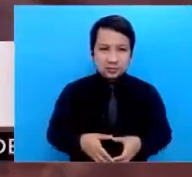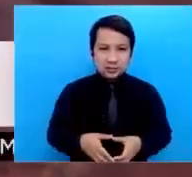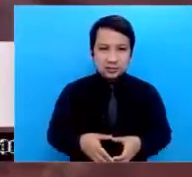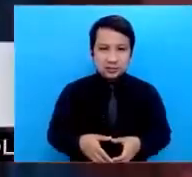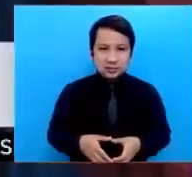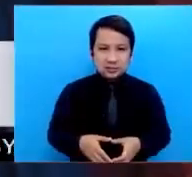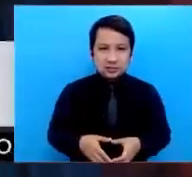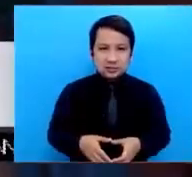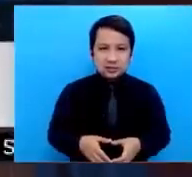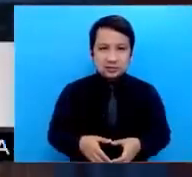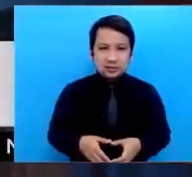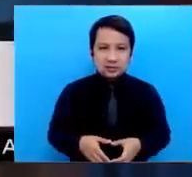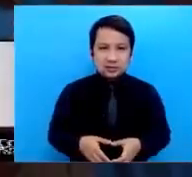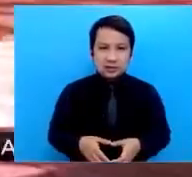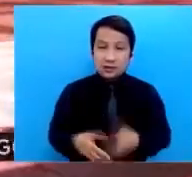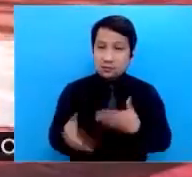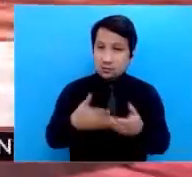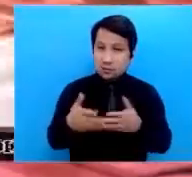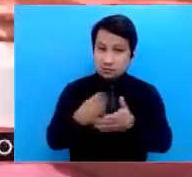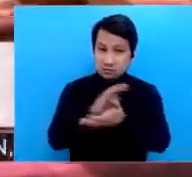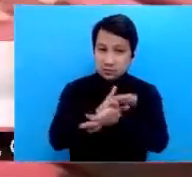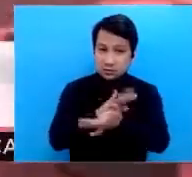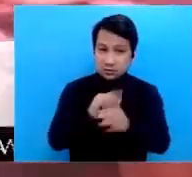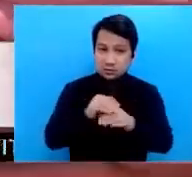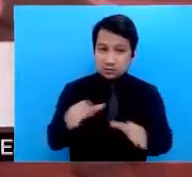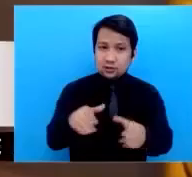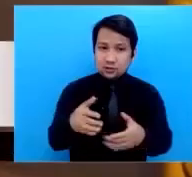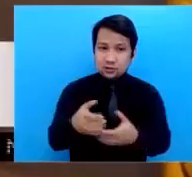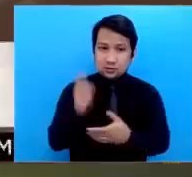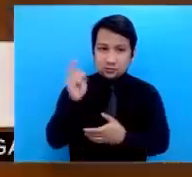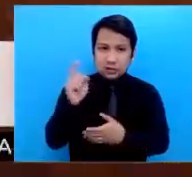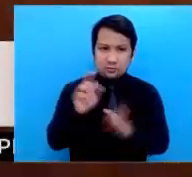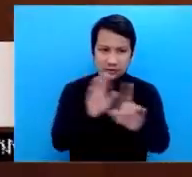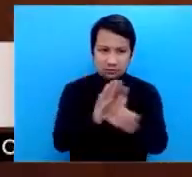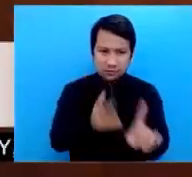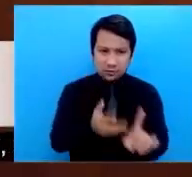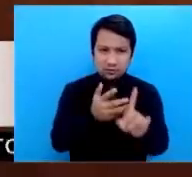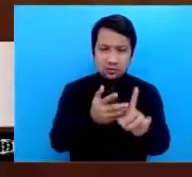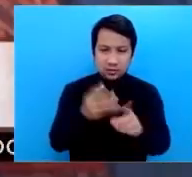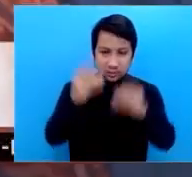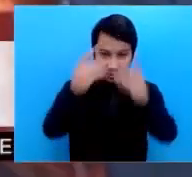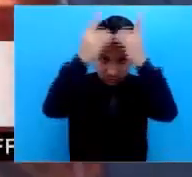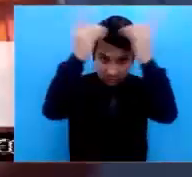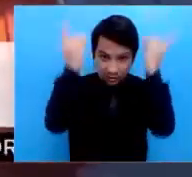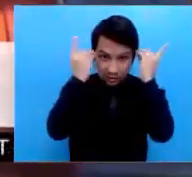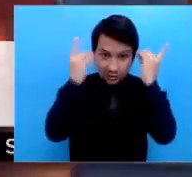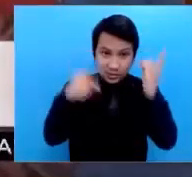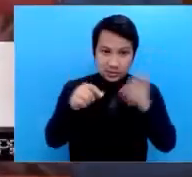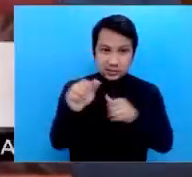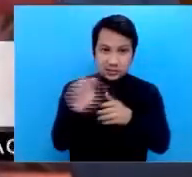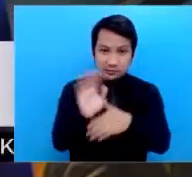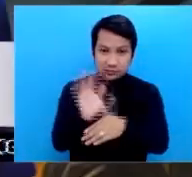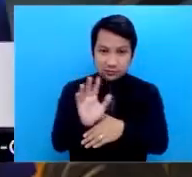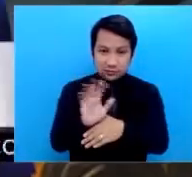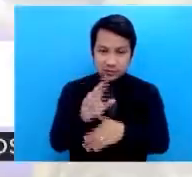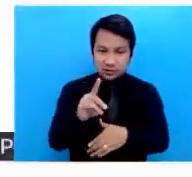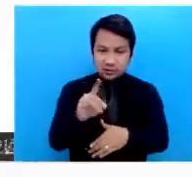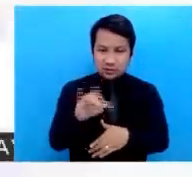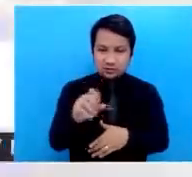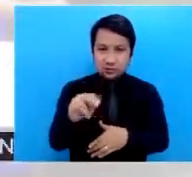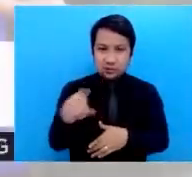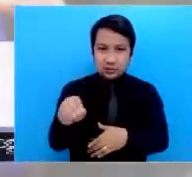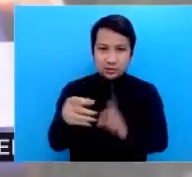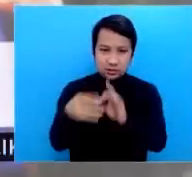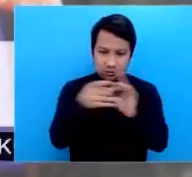Hola, casita. Kahit pandemic, instant hit ang Disney animated film na Encanto. Relate na relate kasi ang marami